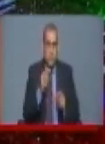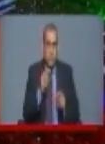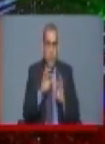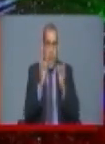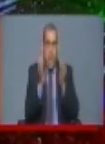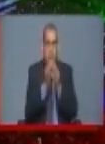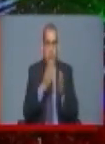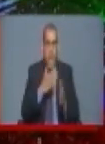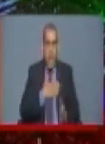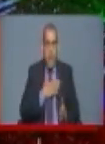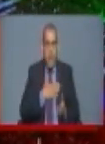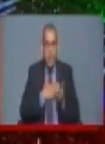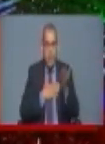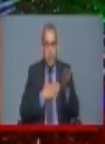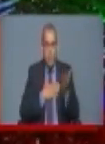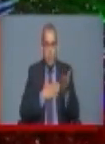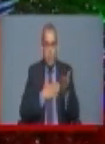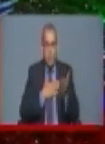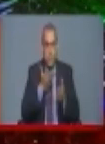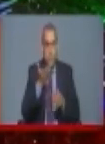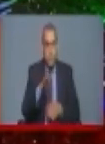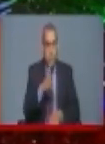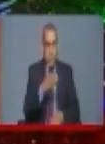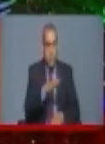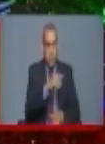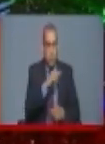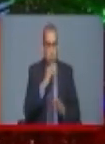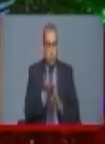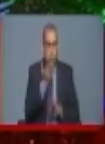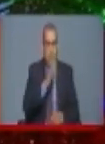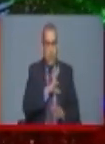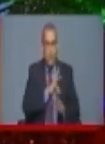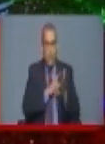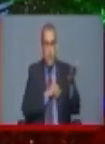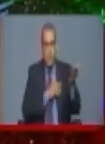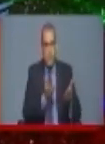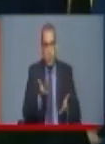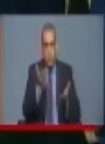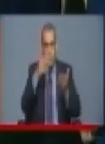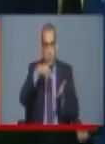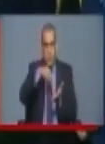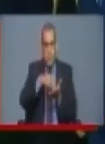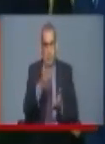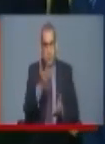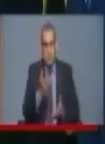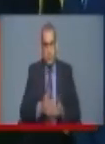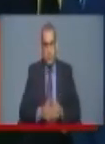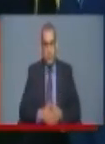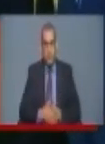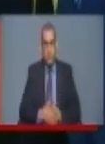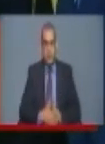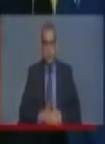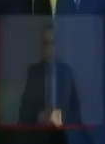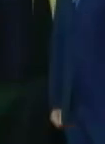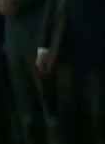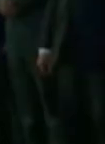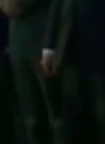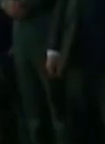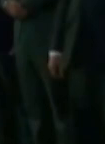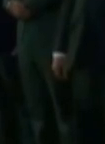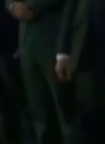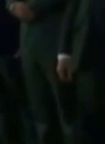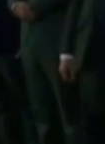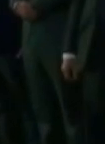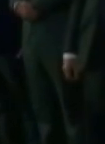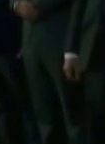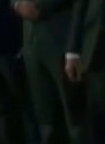غزة والضفة. حقيقة ما يجري هو عملية قتل بدم بارد يواجهها، لا أقول ضمير عالمي،